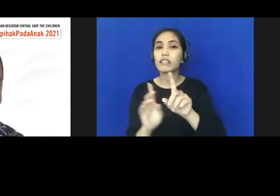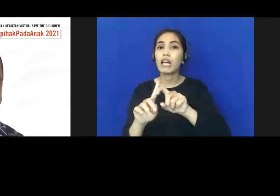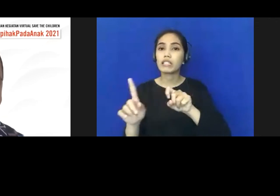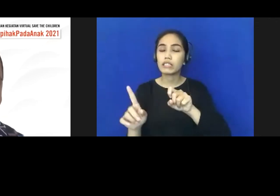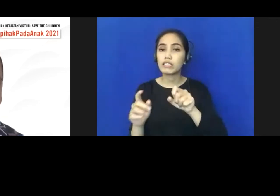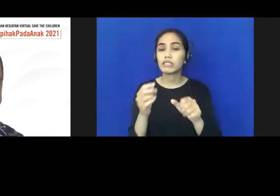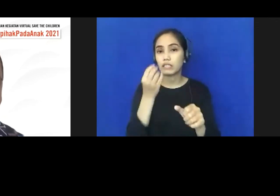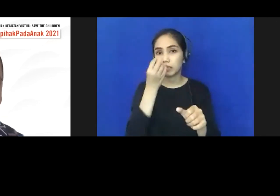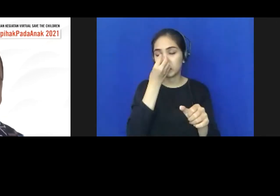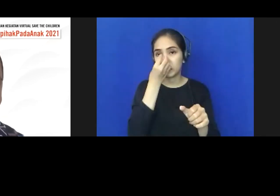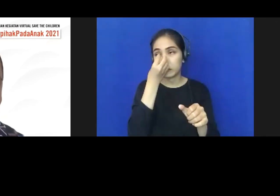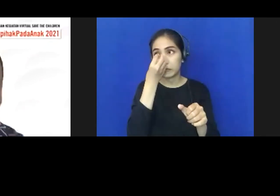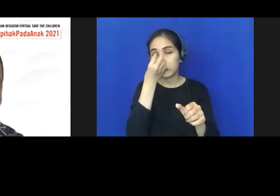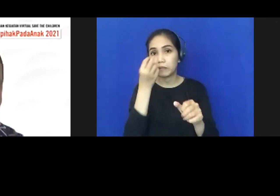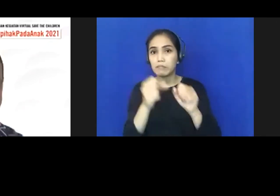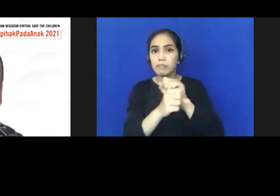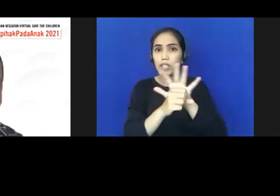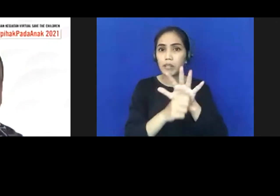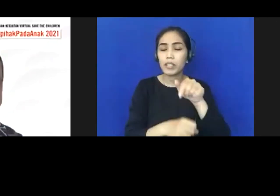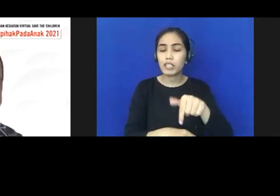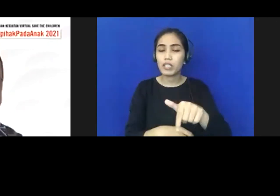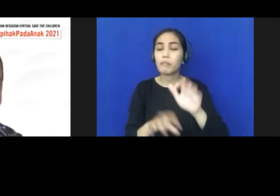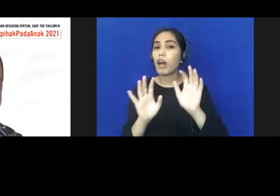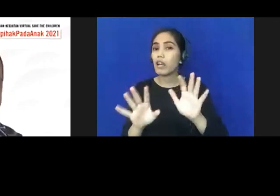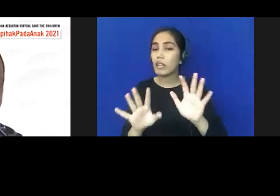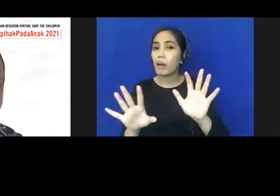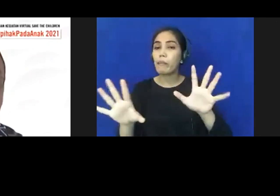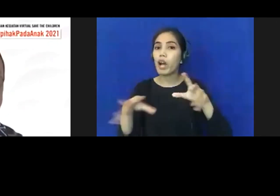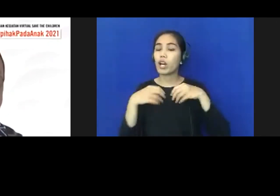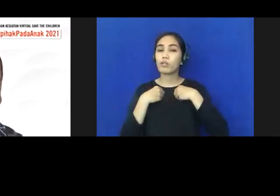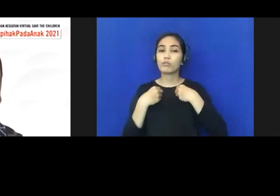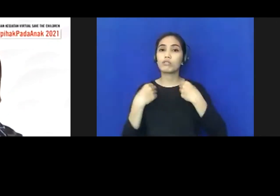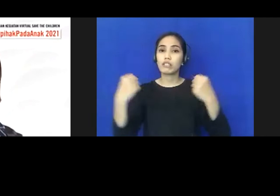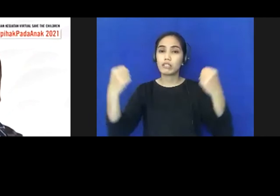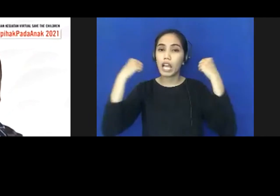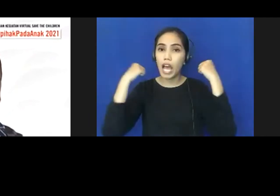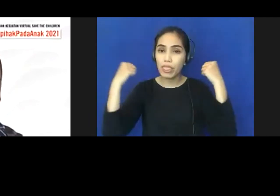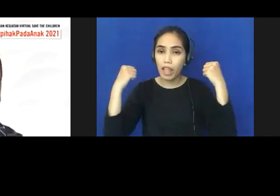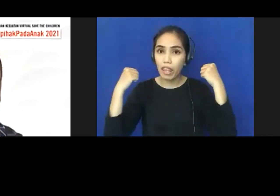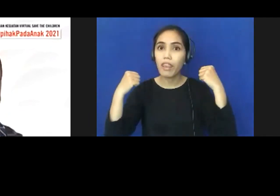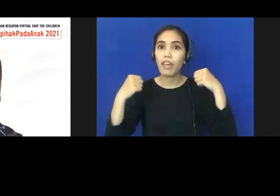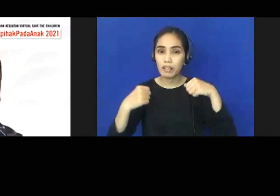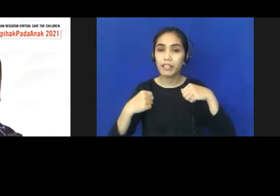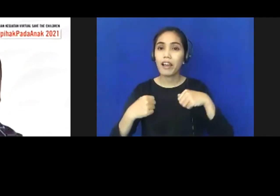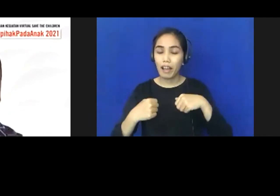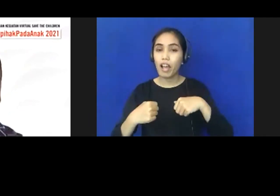dari pandemi ini banyak berpengaruh terhadap kesehatan mental kita gitu ya. Tadi tidak hanya